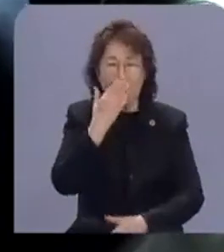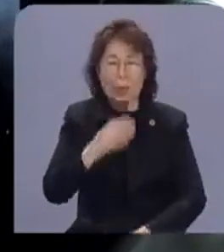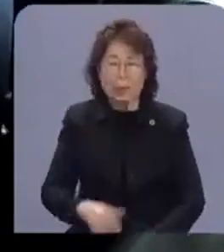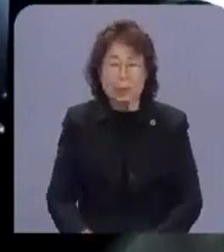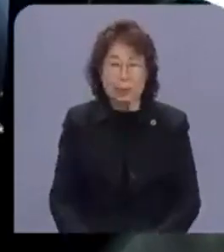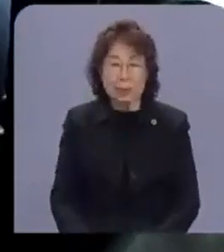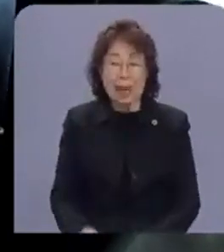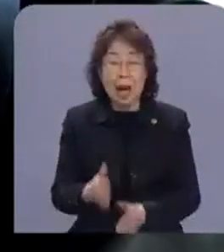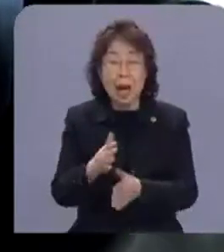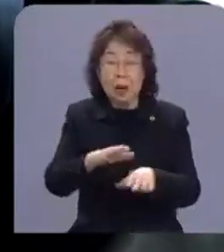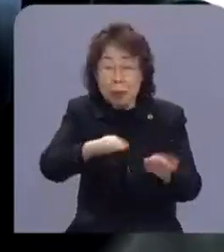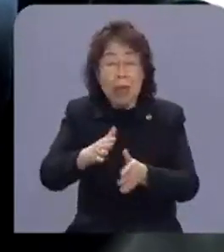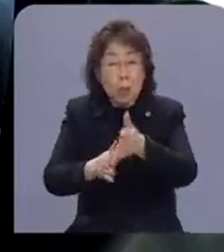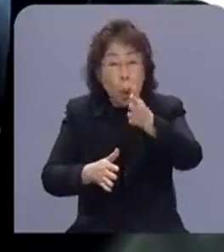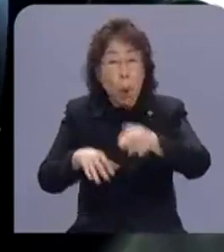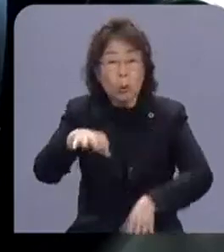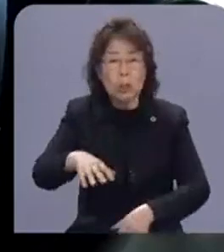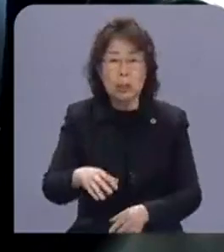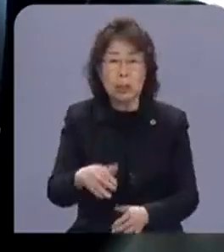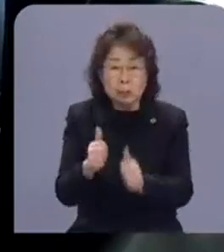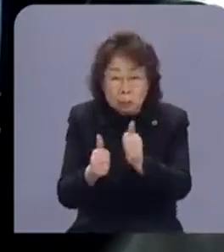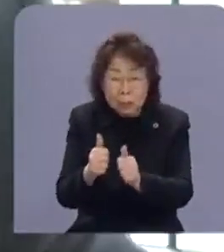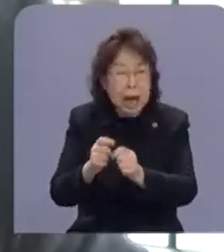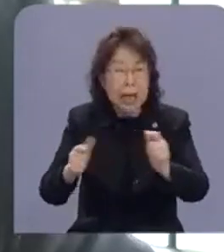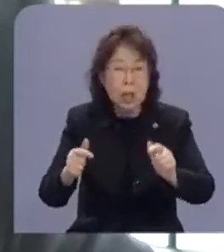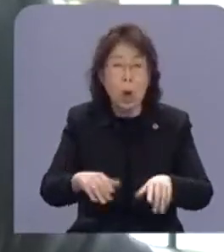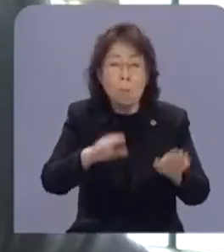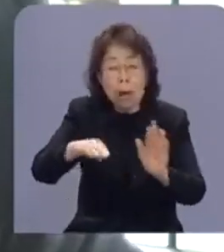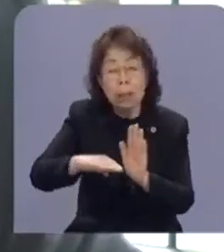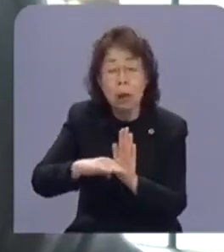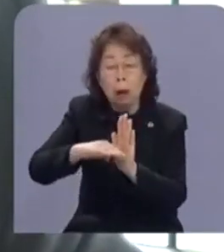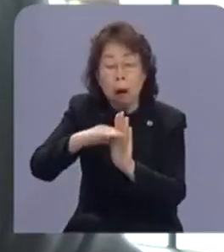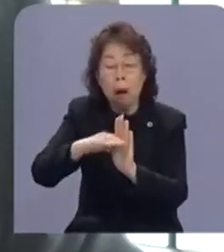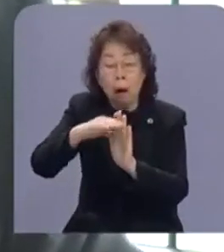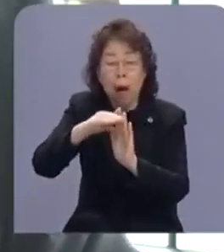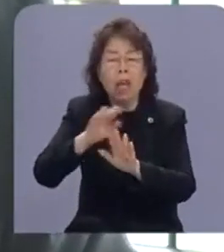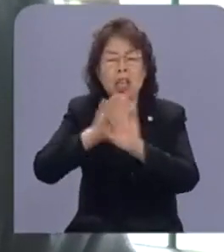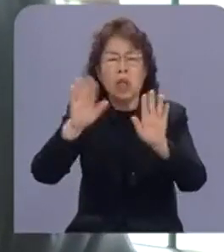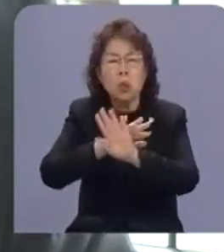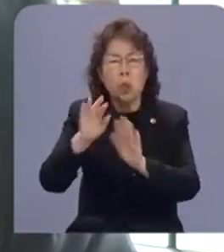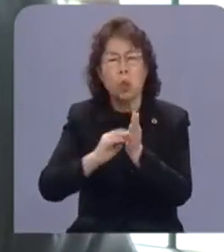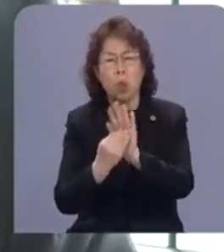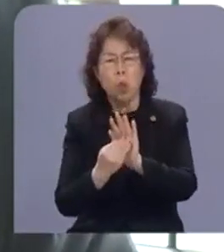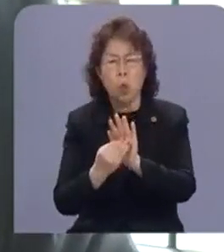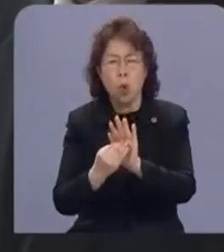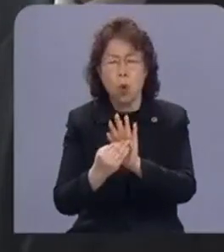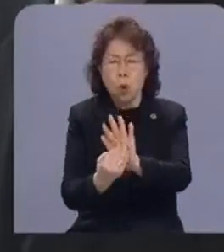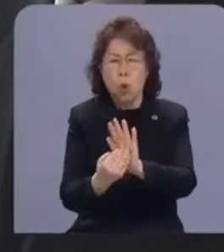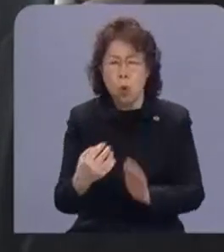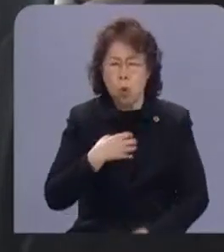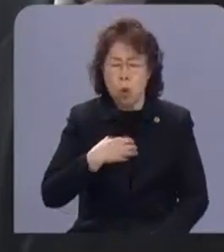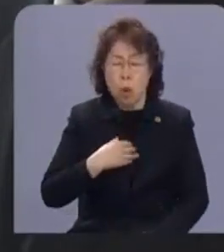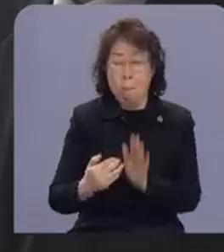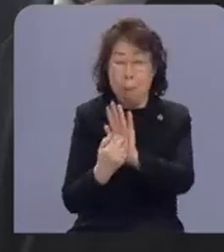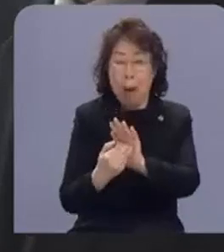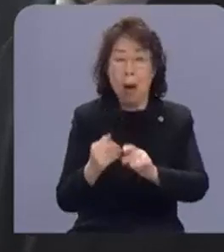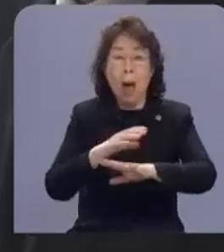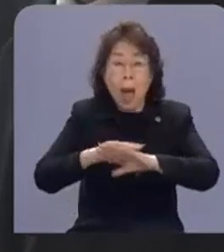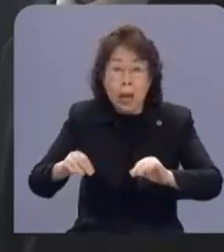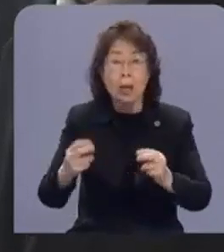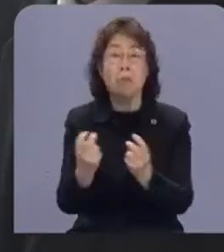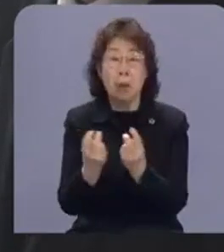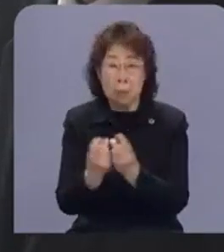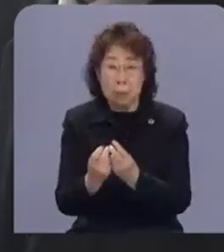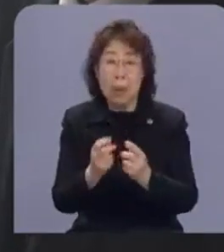이 해상 도시는 무모한 실험이 아니라 해수면 상승이라는 기후 위기에 대응하는 실질적인 해법이라는 것이